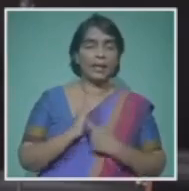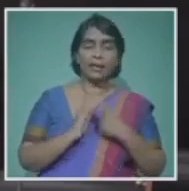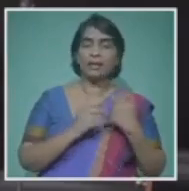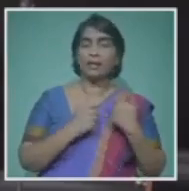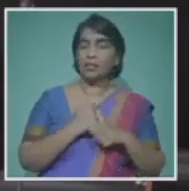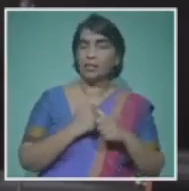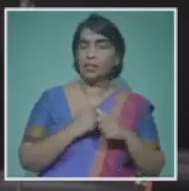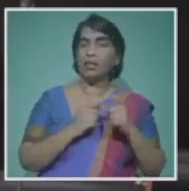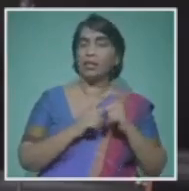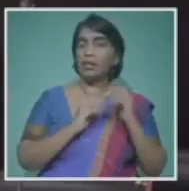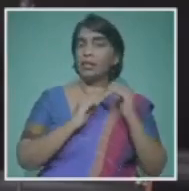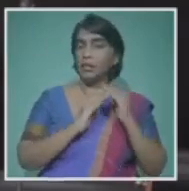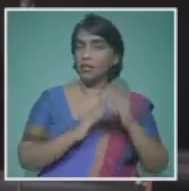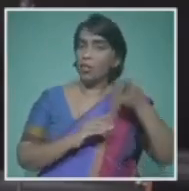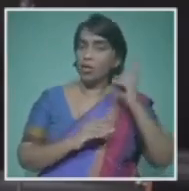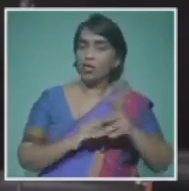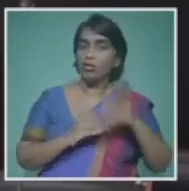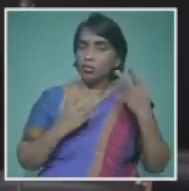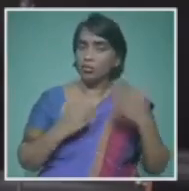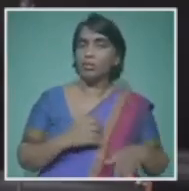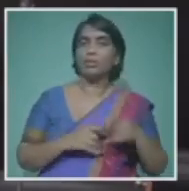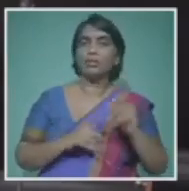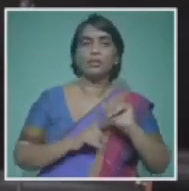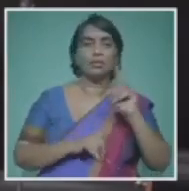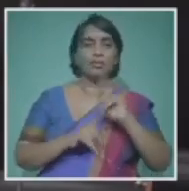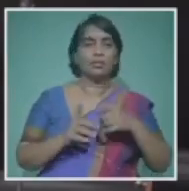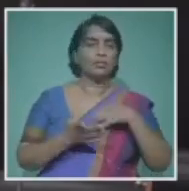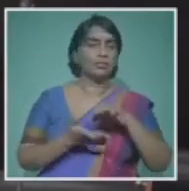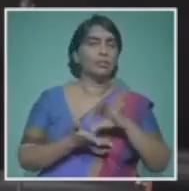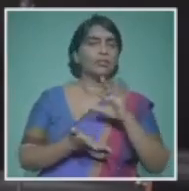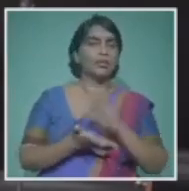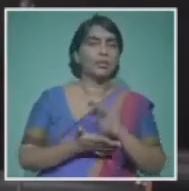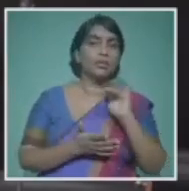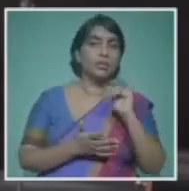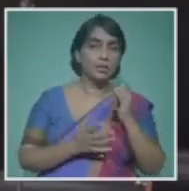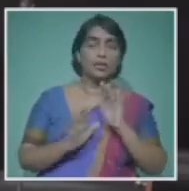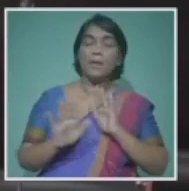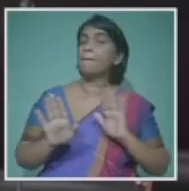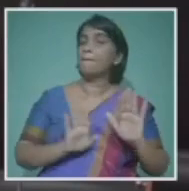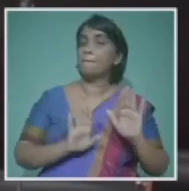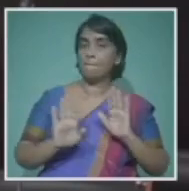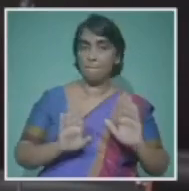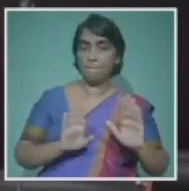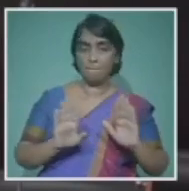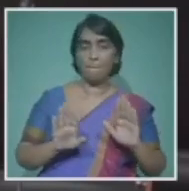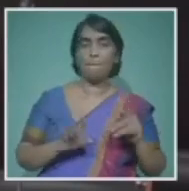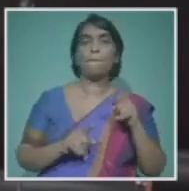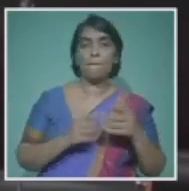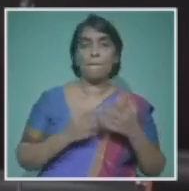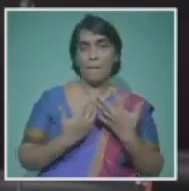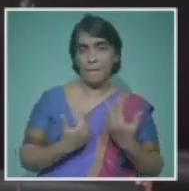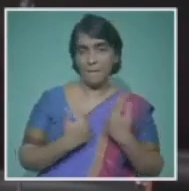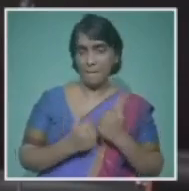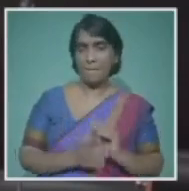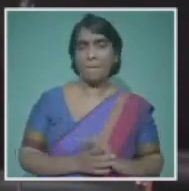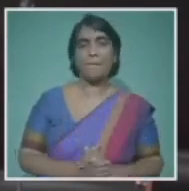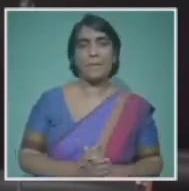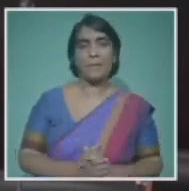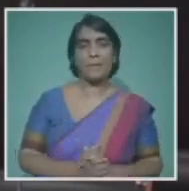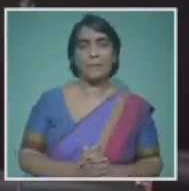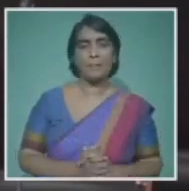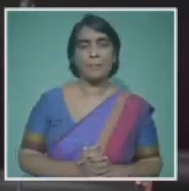දෙපාර්තමේන්තුවෙන් අනුමැතිය ලැබුණයන් පස්සේ මේ සභාවේ අපි ඇති කරනවා. මොකද යම්කිසි පාලනයක් මේ තිබෙන්න ඕනේ.